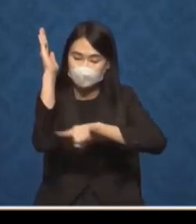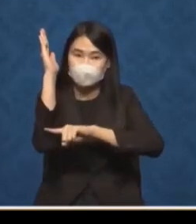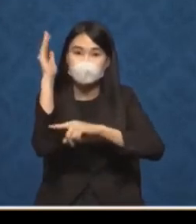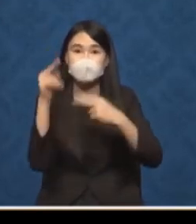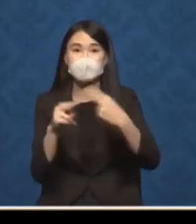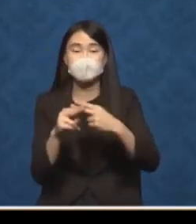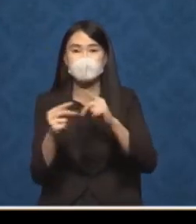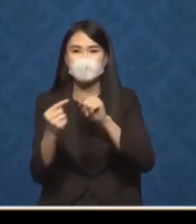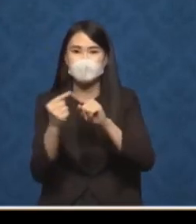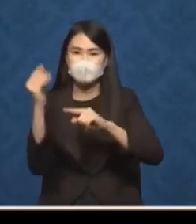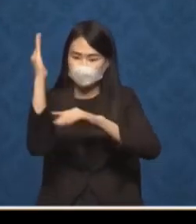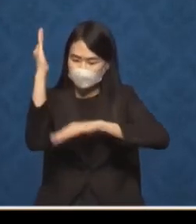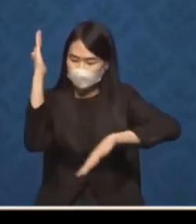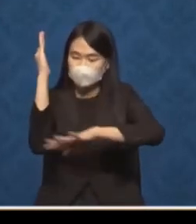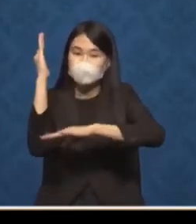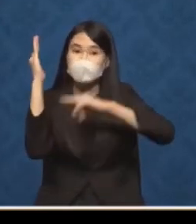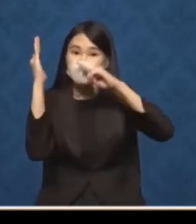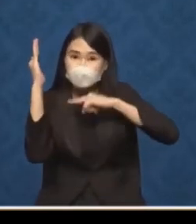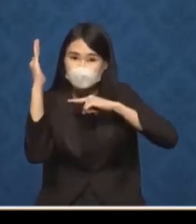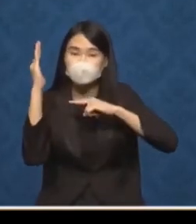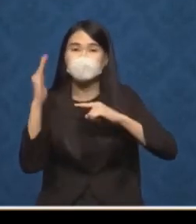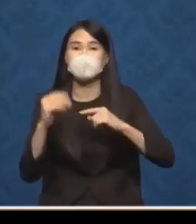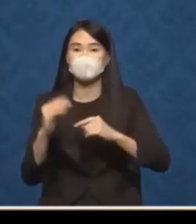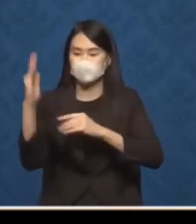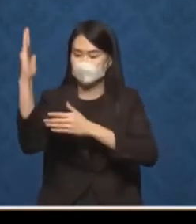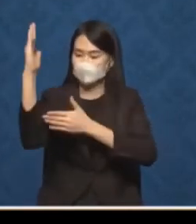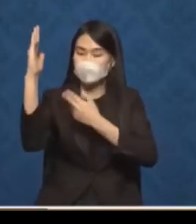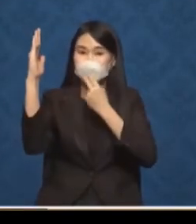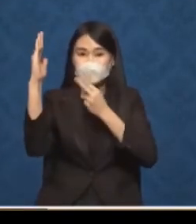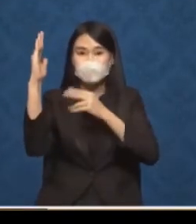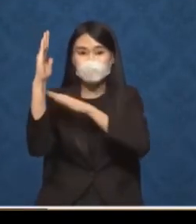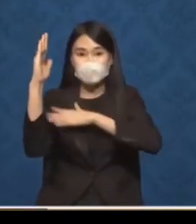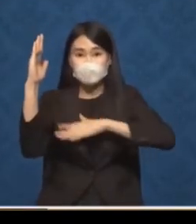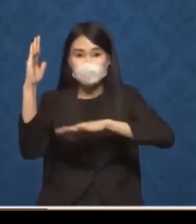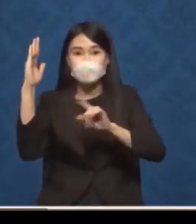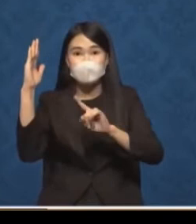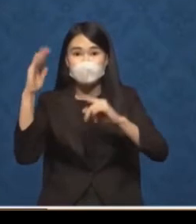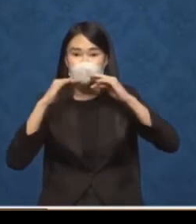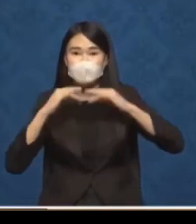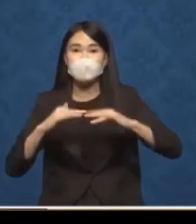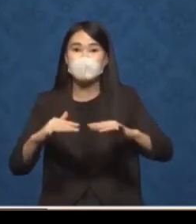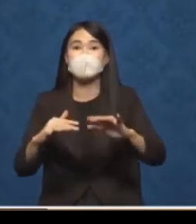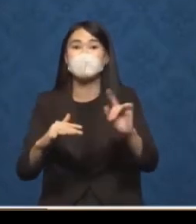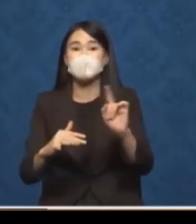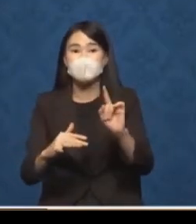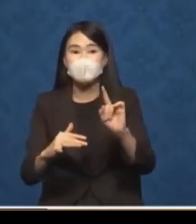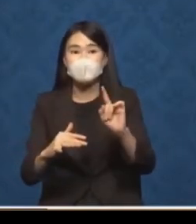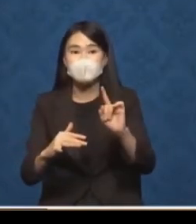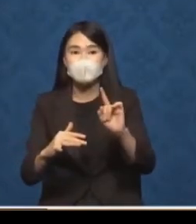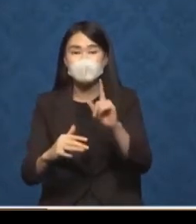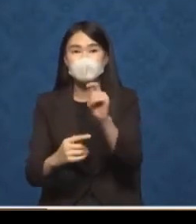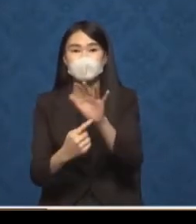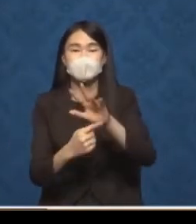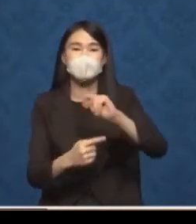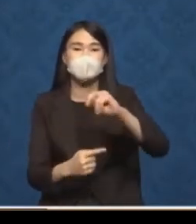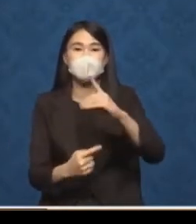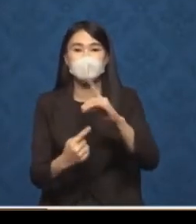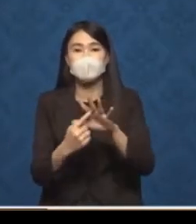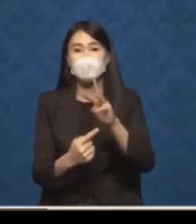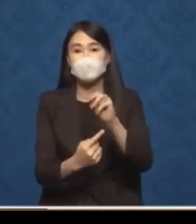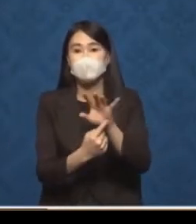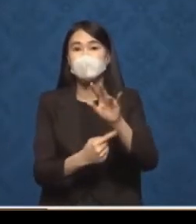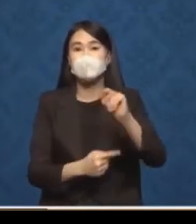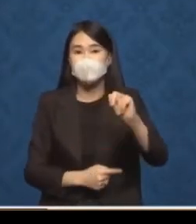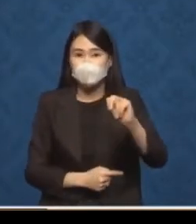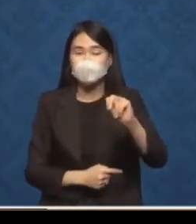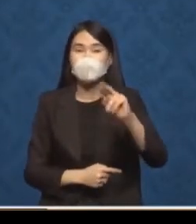ฝั่งอ่าวไทยลุ่มน้ำภาคใต้ฝั่งตะวันตกก็คือฝั่งอันดามันแล้ว